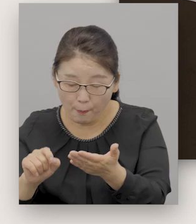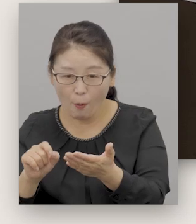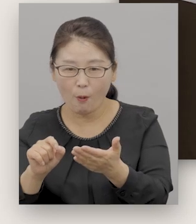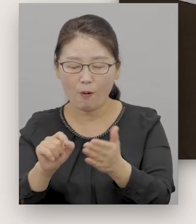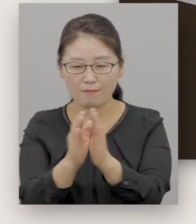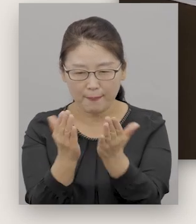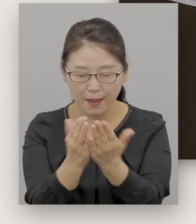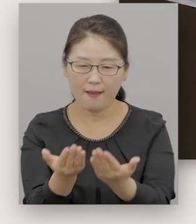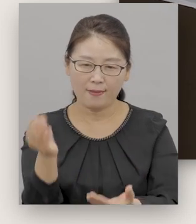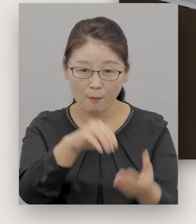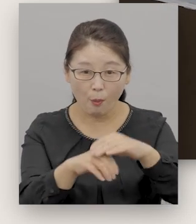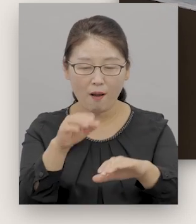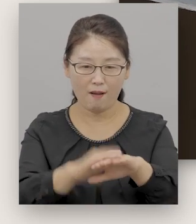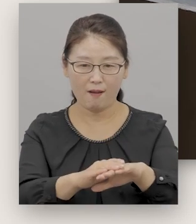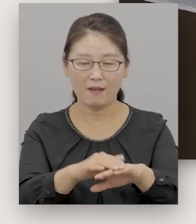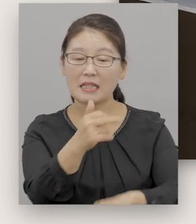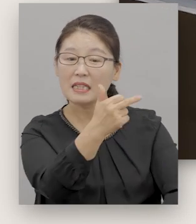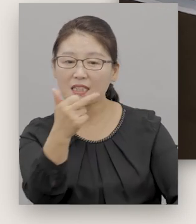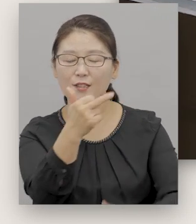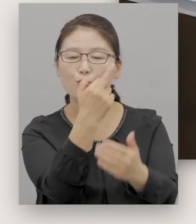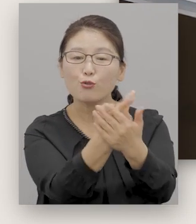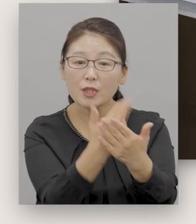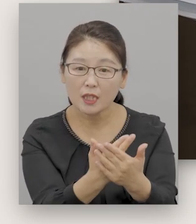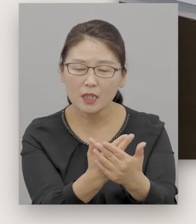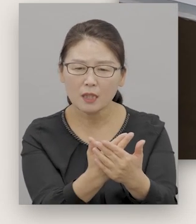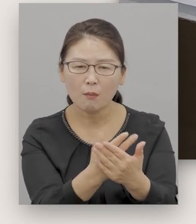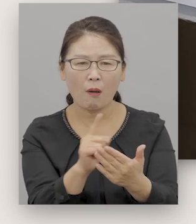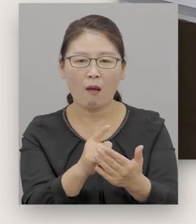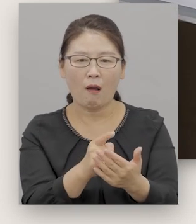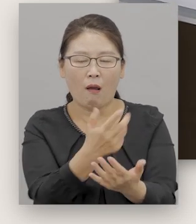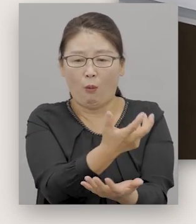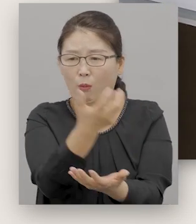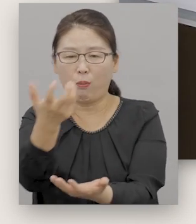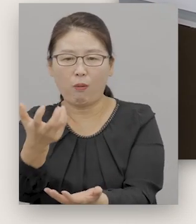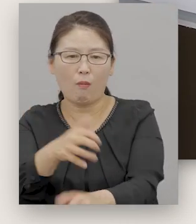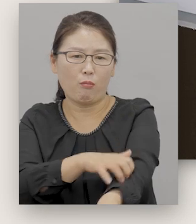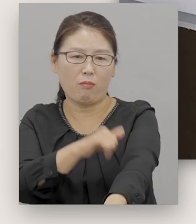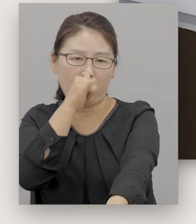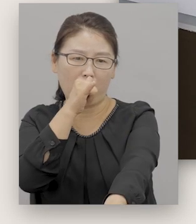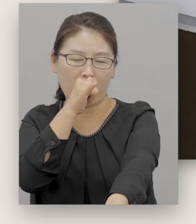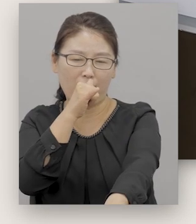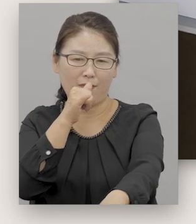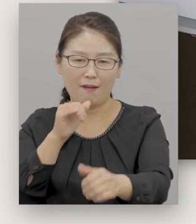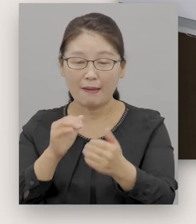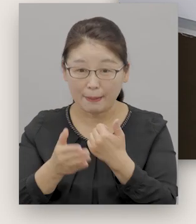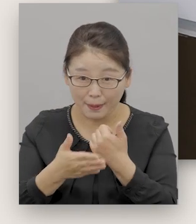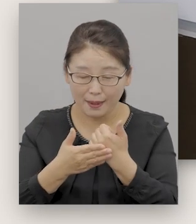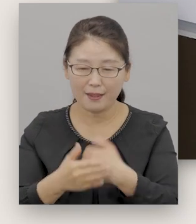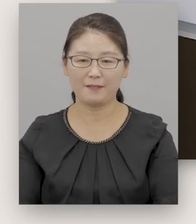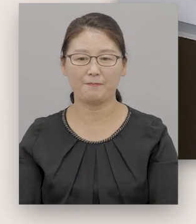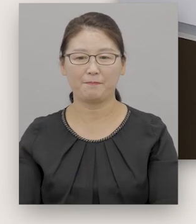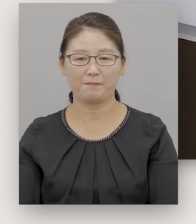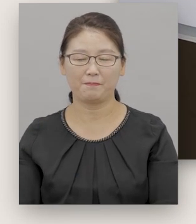작업은 매우 중요하지만 이동이 용이하지 않았다고 했잖아요. 그래서 이후에 총세번